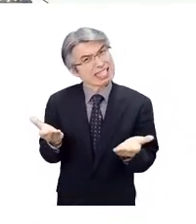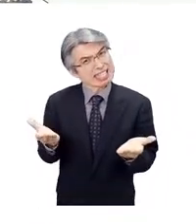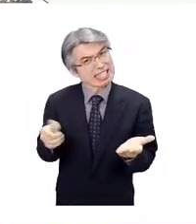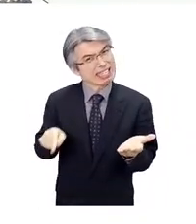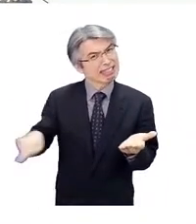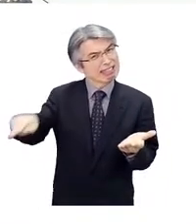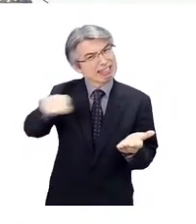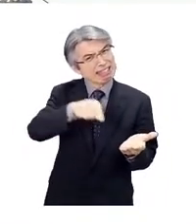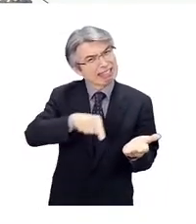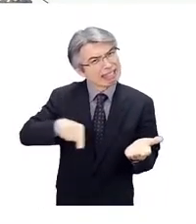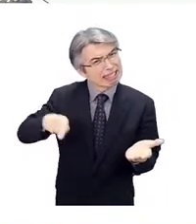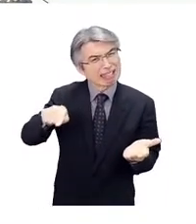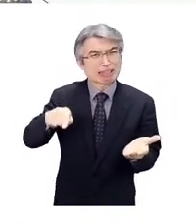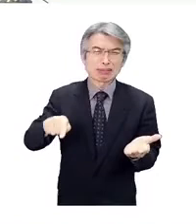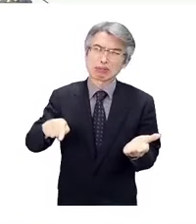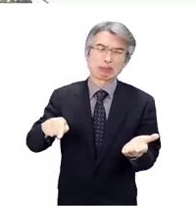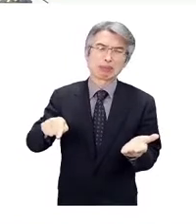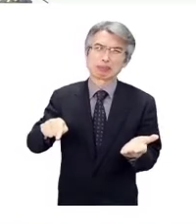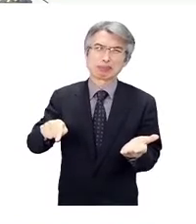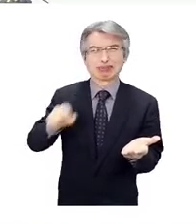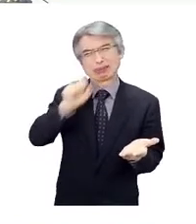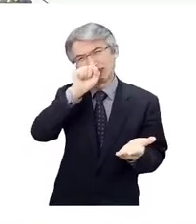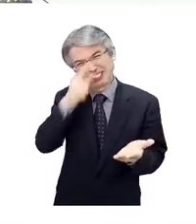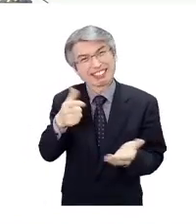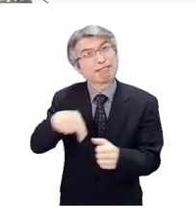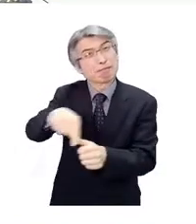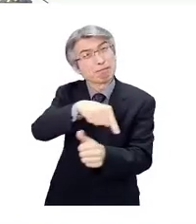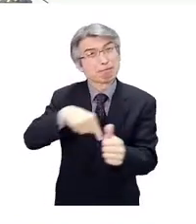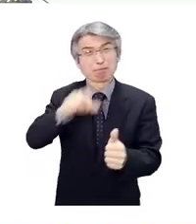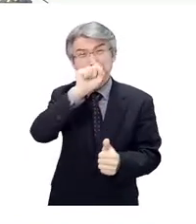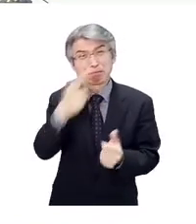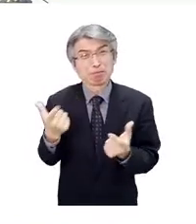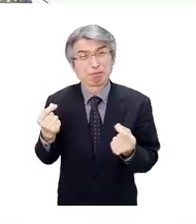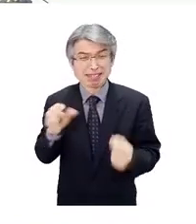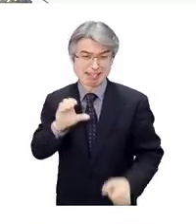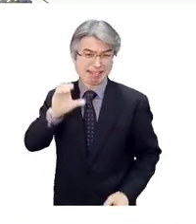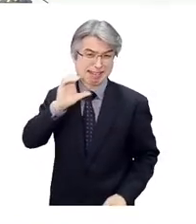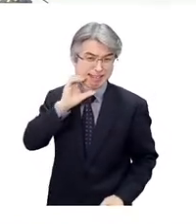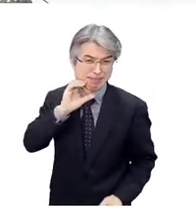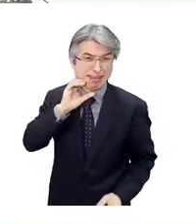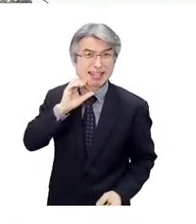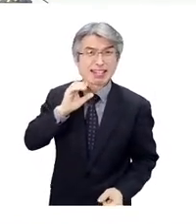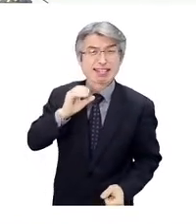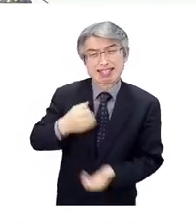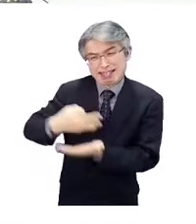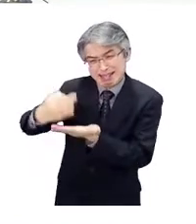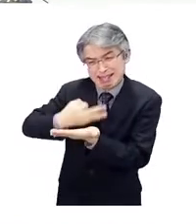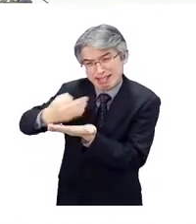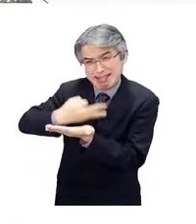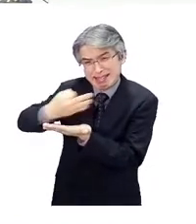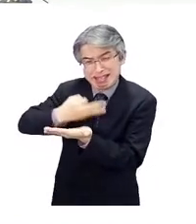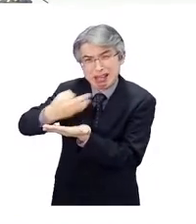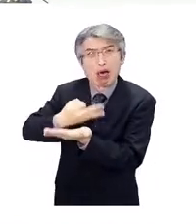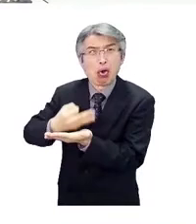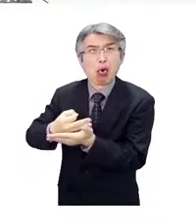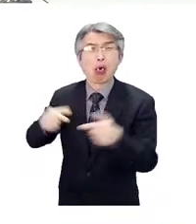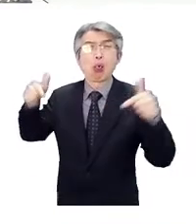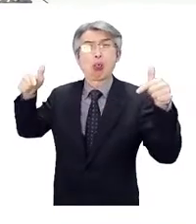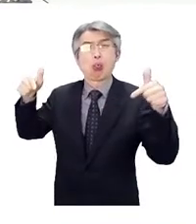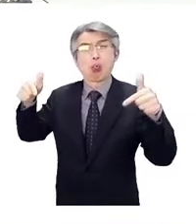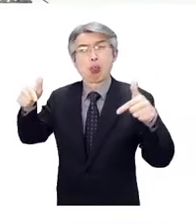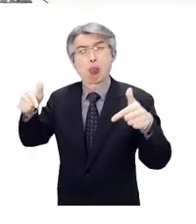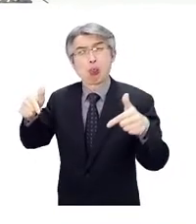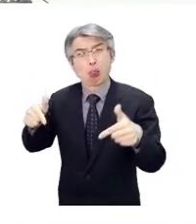에브리싱 또한 영향을 받게 되었는데요. 이로 인해 카페의 매출은 지속적으로 감소하였고 폐업을 고민하고